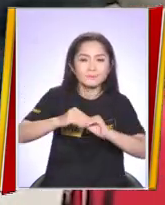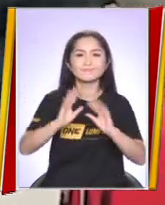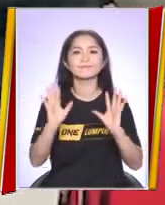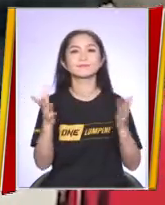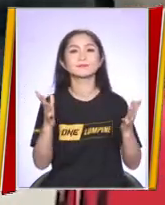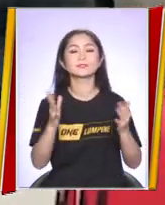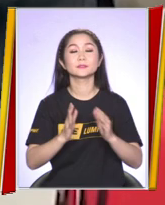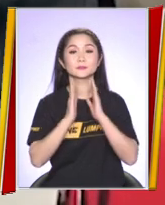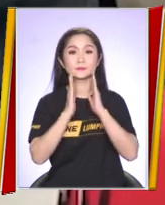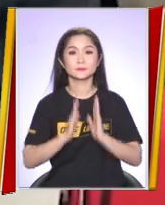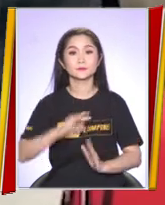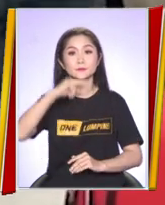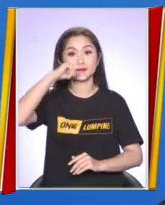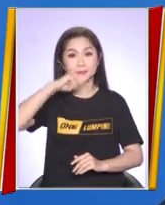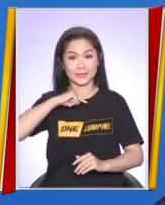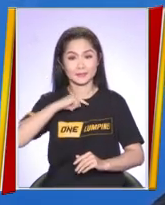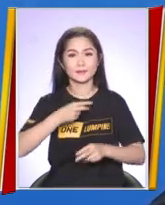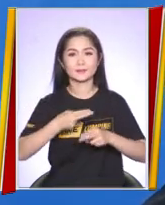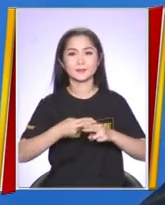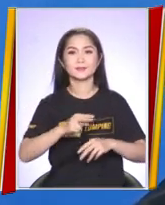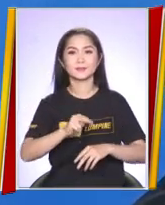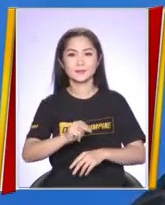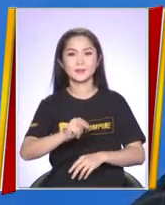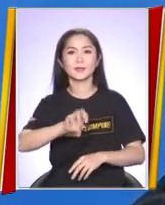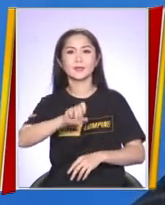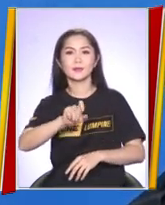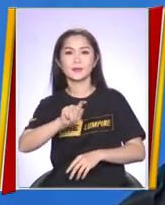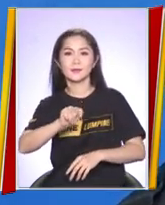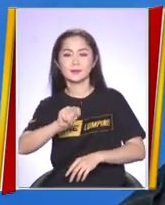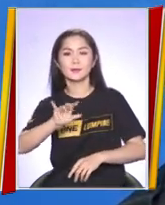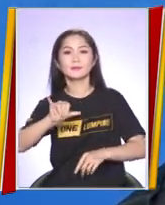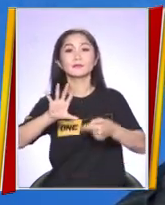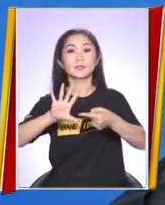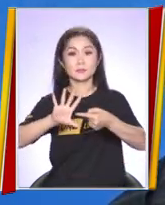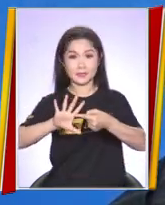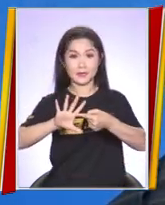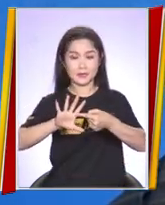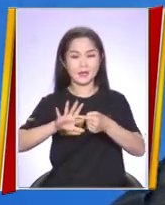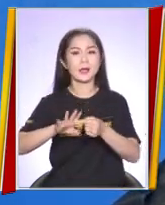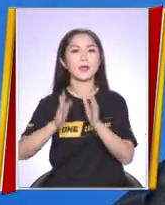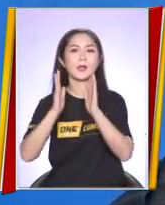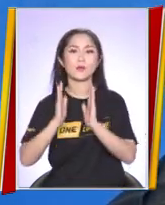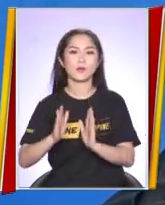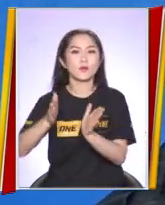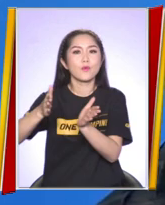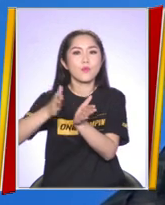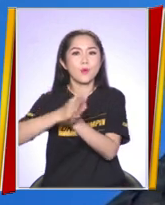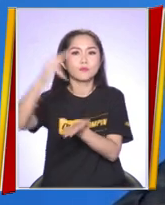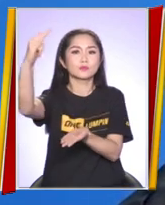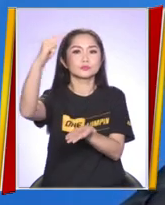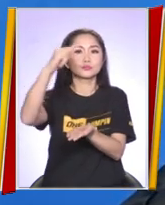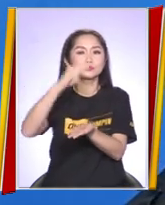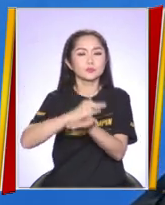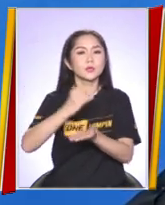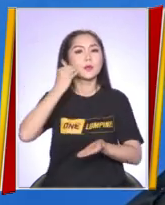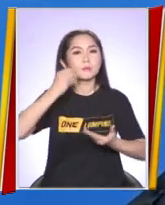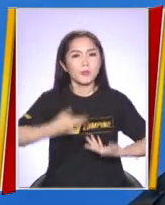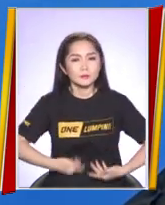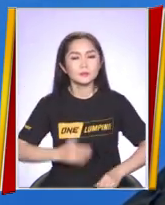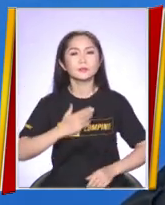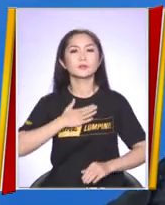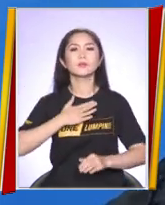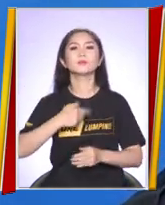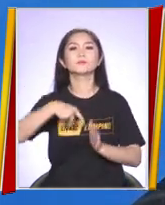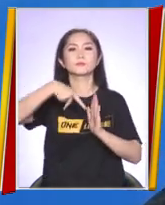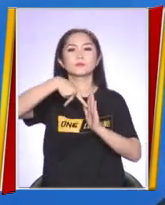รอดเป็นคนไทยที่เดินทางกลับมาพร้อมกับเที่ยวบินของกองทัพอากาศครั้งนี้ก็เล่าบอกว่าพื้นเพเนี่ยเป็นชาวจังหวัดพิษณุโลก